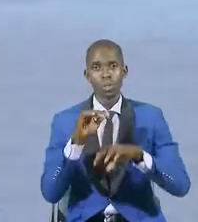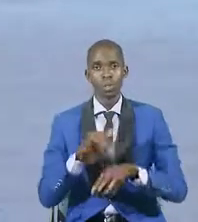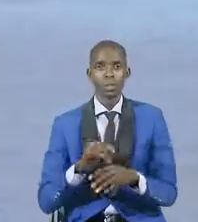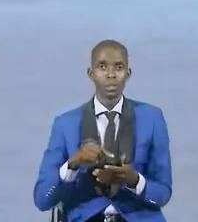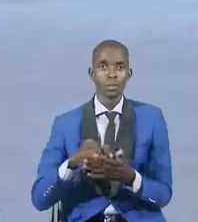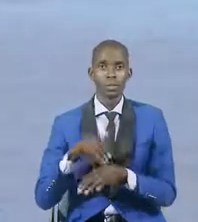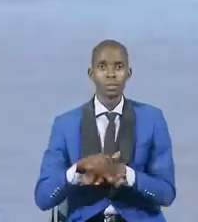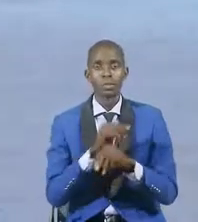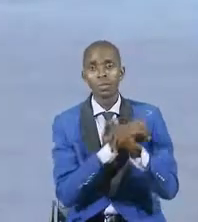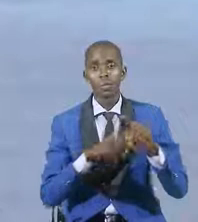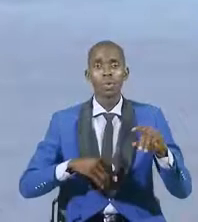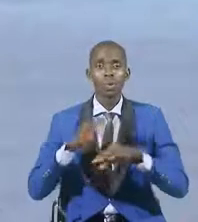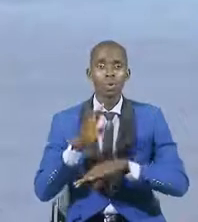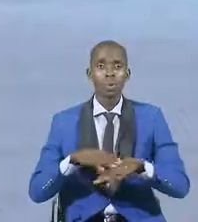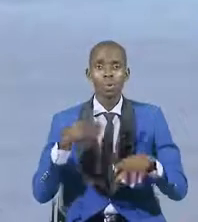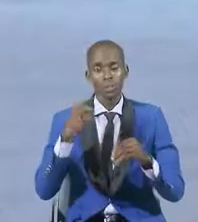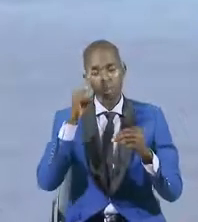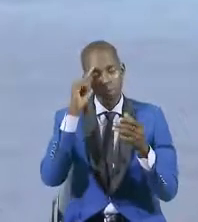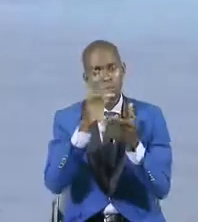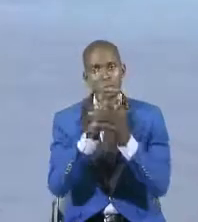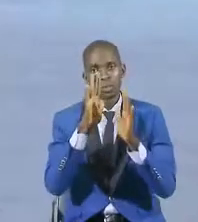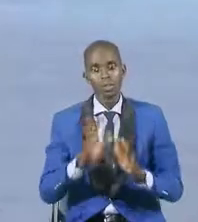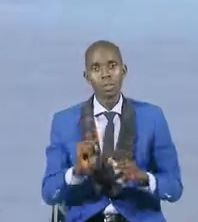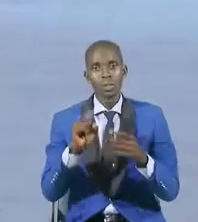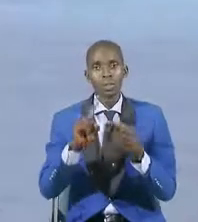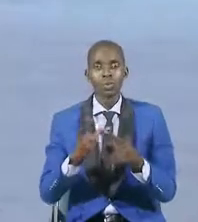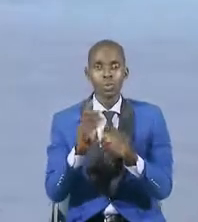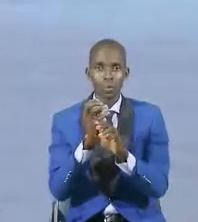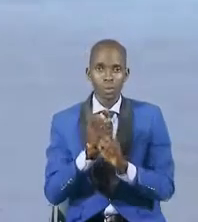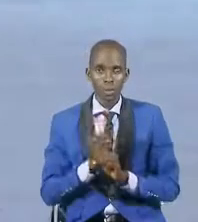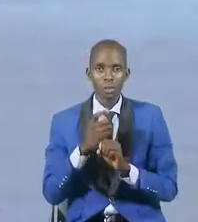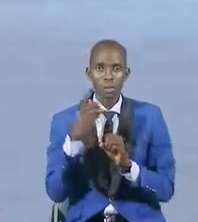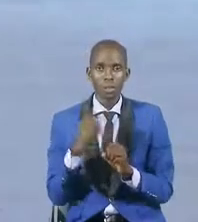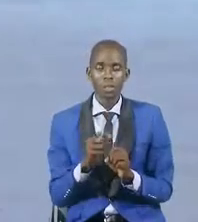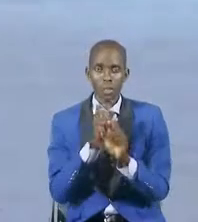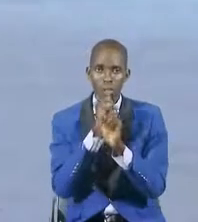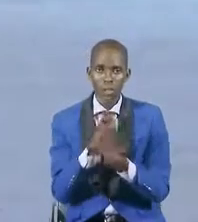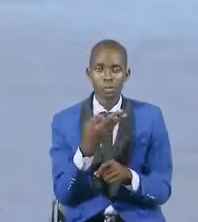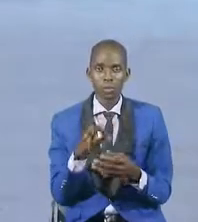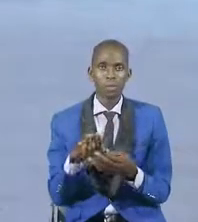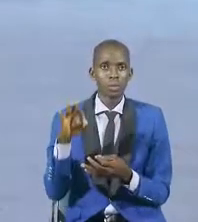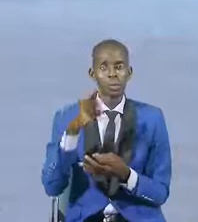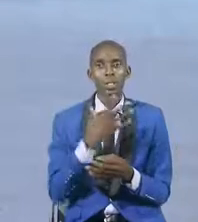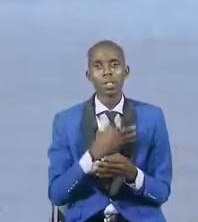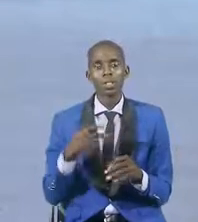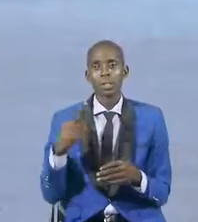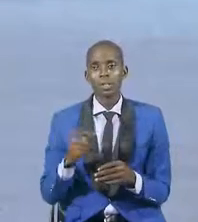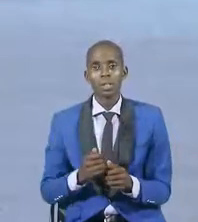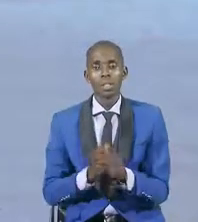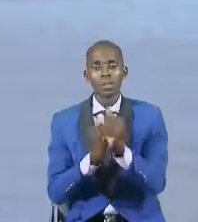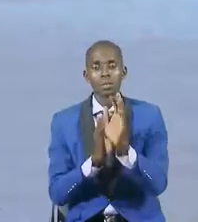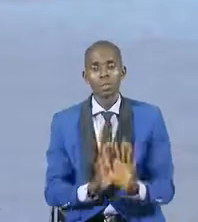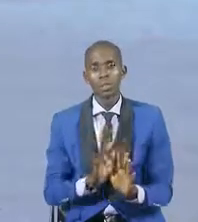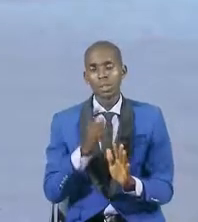à posséder les dons de l'Esprit. Donc, l'apôtre Paul a dit, frères, tous les frères